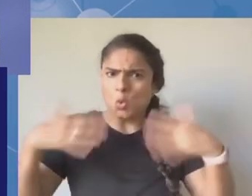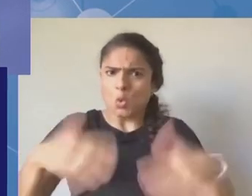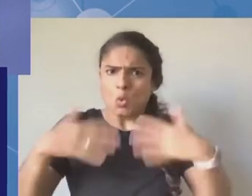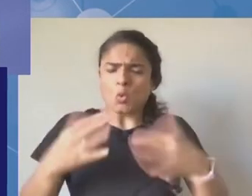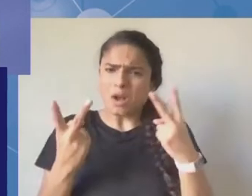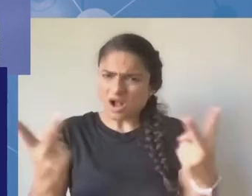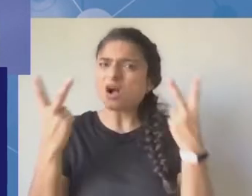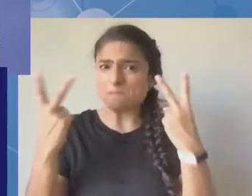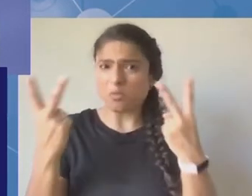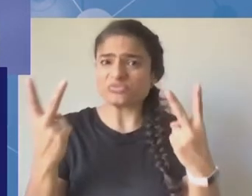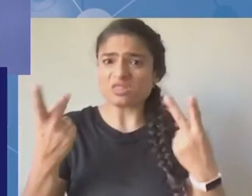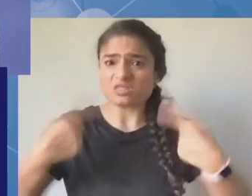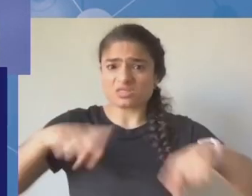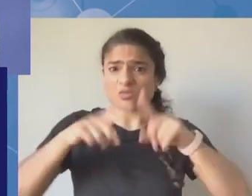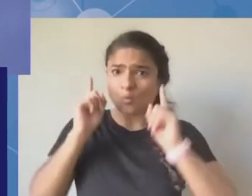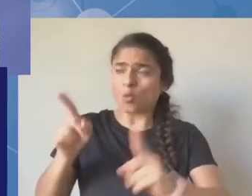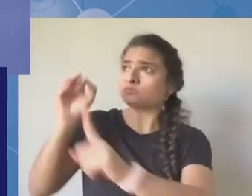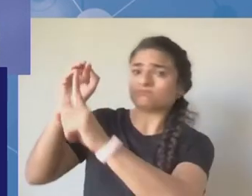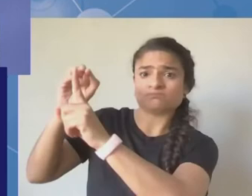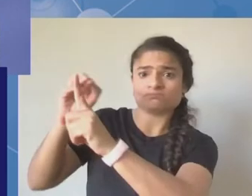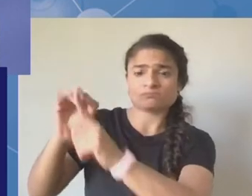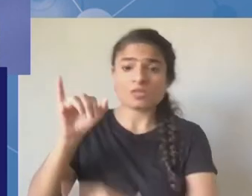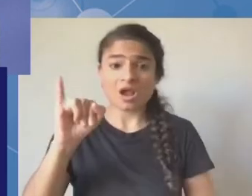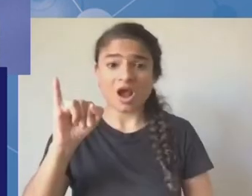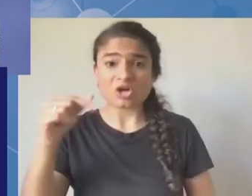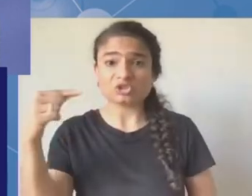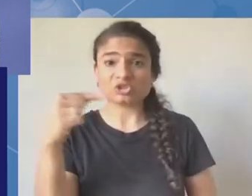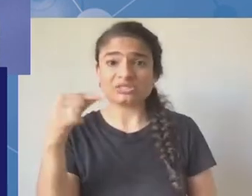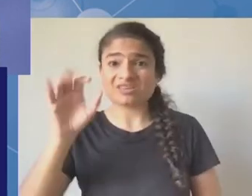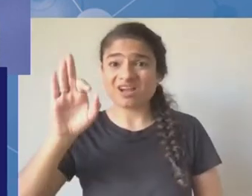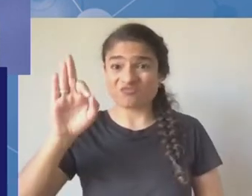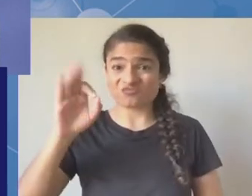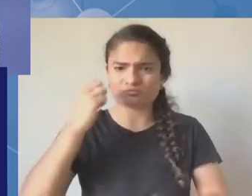في جنيف، تحدثنا في 2017، كانت هناك جلسة